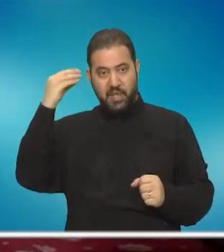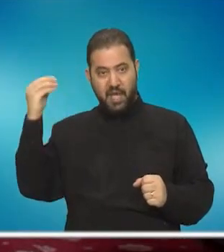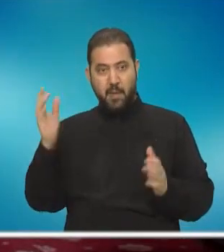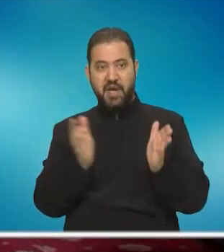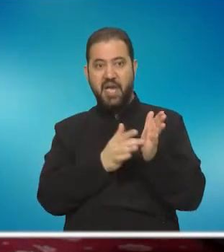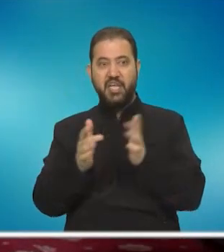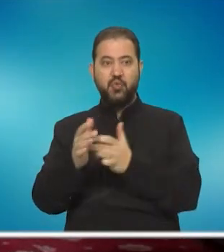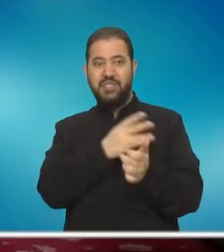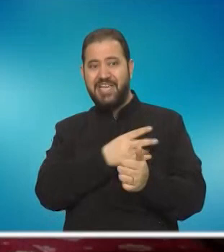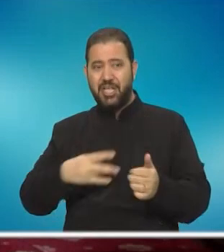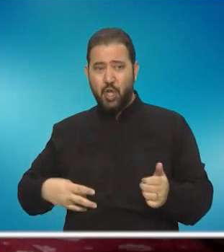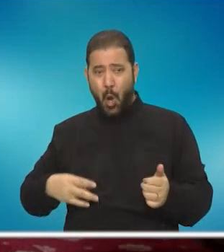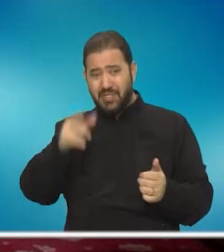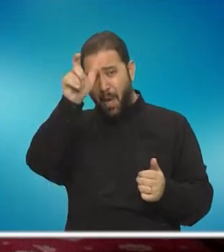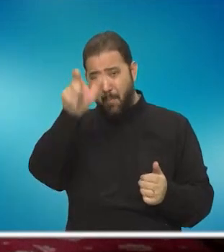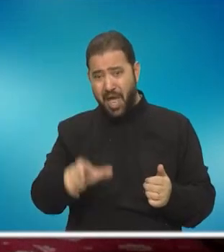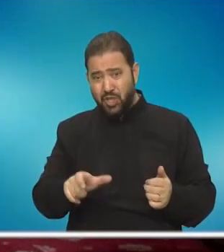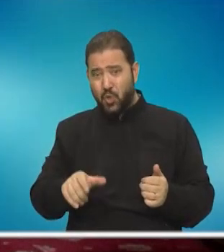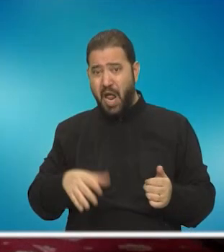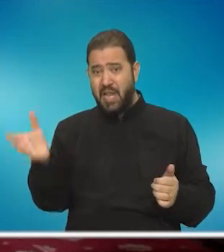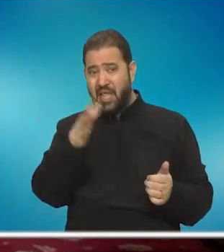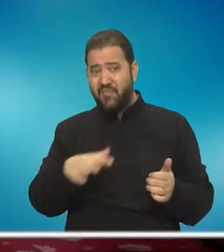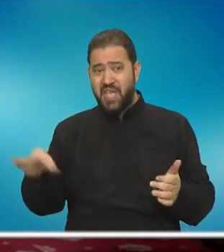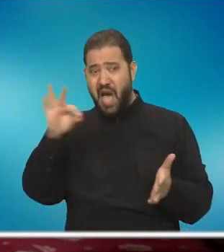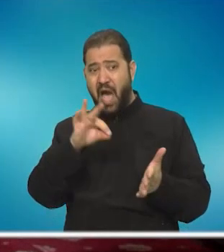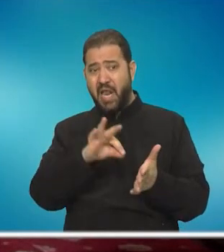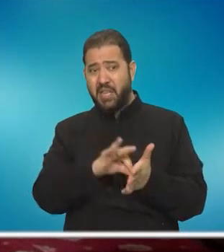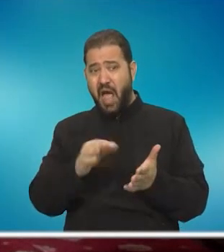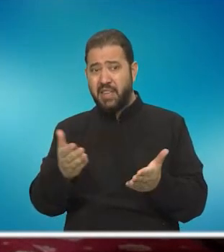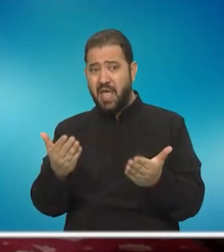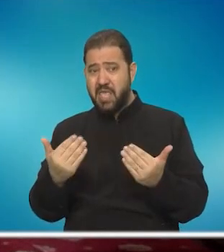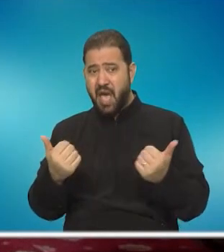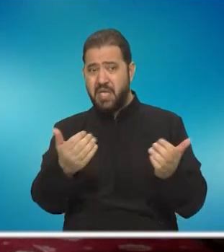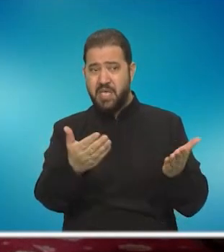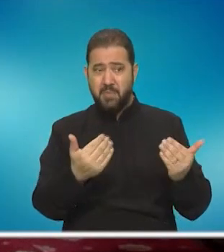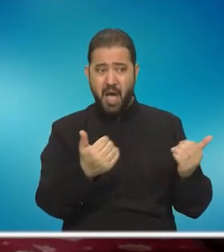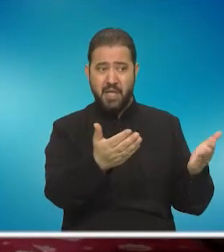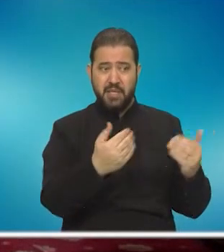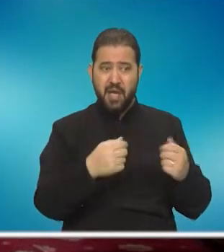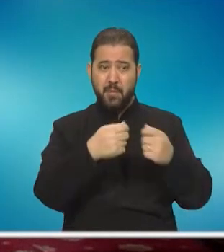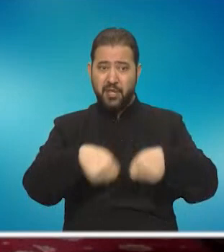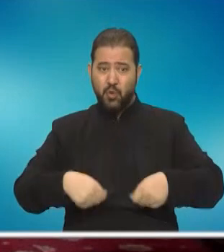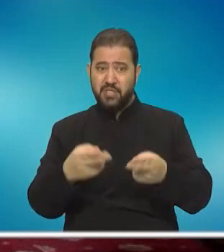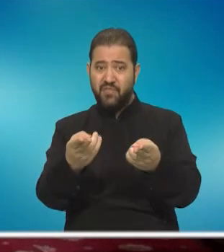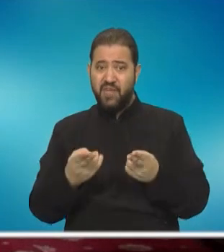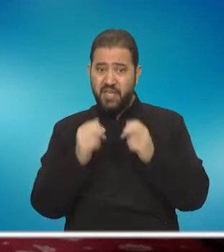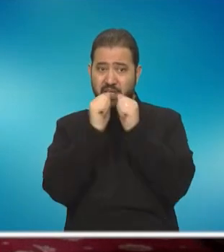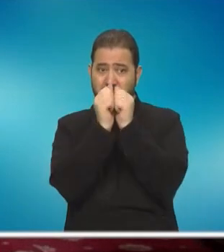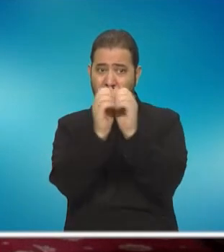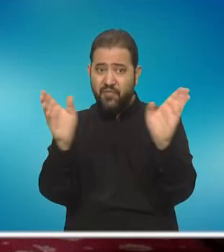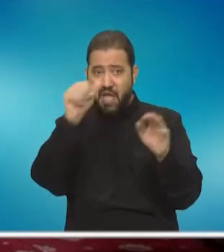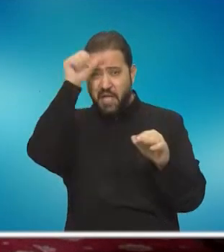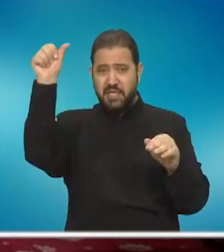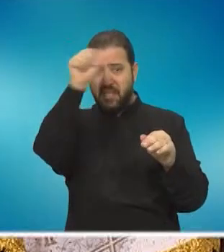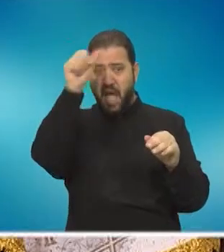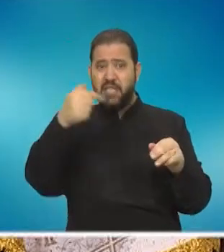însuși Mântuitorul Hristos de fiecare dată i-a chemat pe toți: veniți, binecuvântații